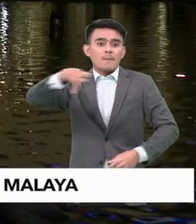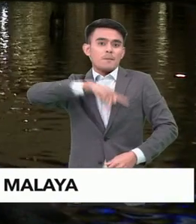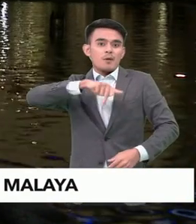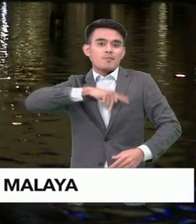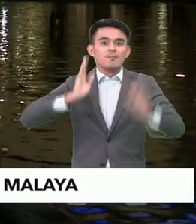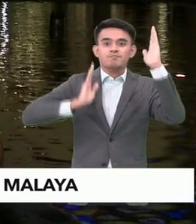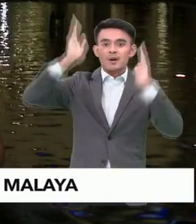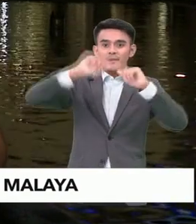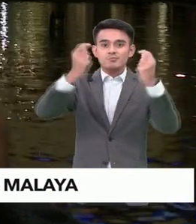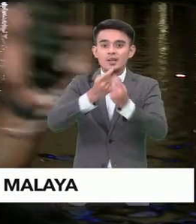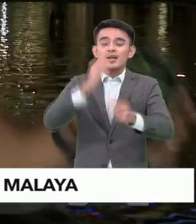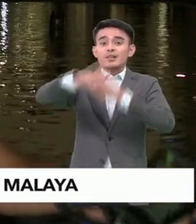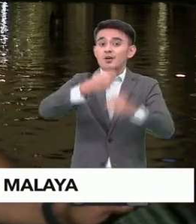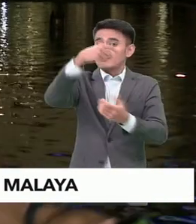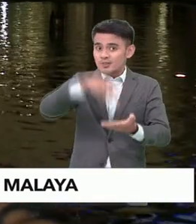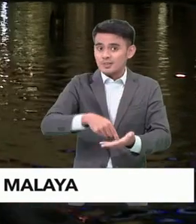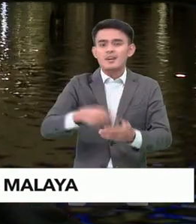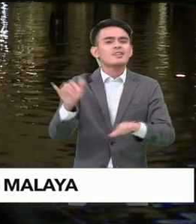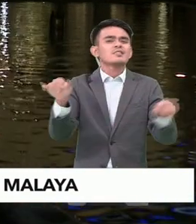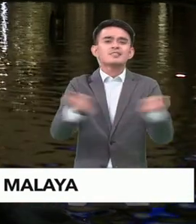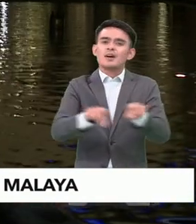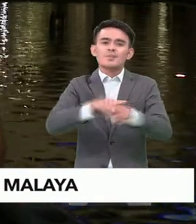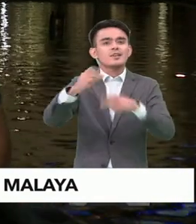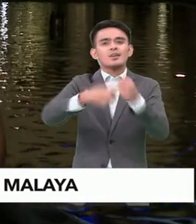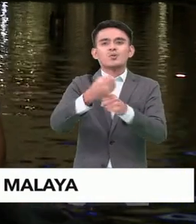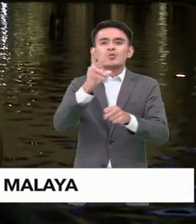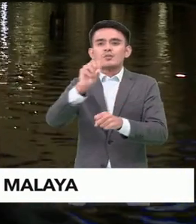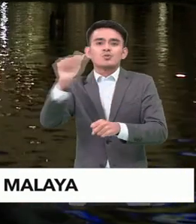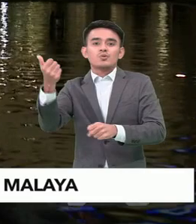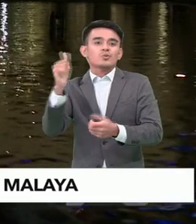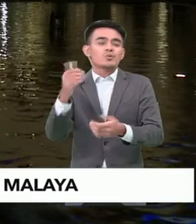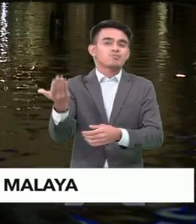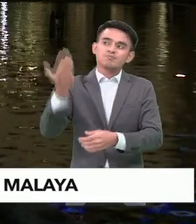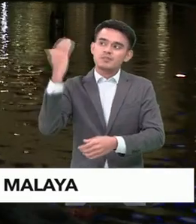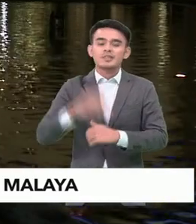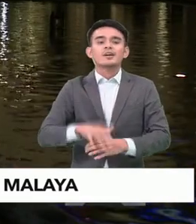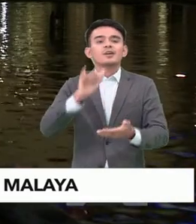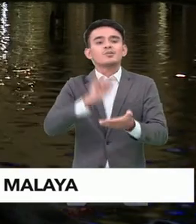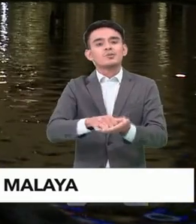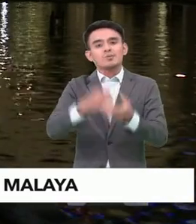Malaysia harimau melaya pada tahun ini seperti mana tahun 2010 itu dapat kami bawakan dari Presiden